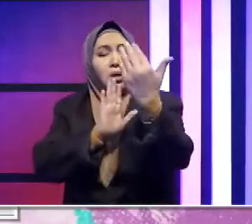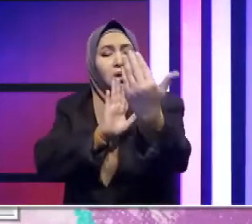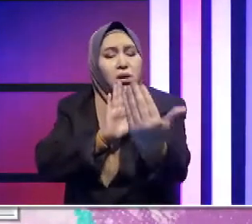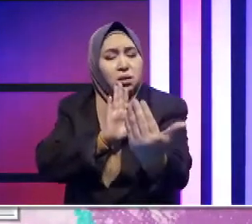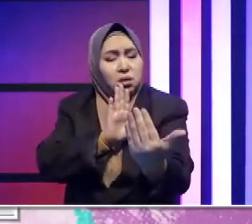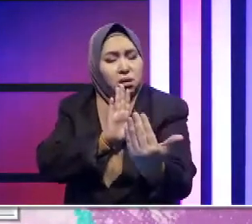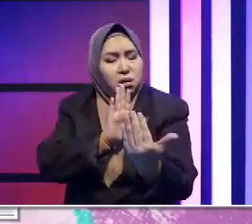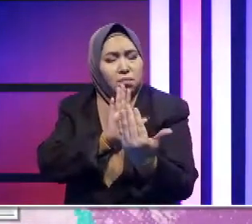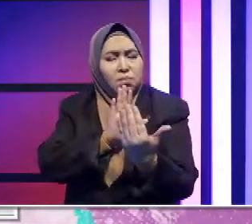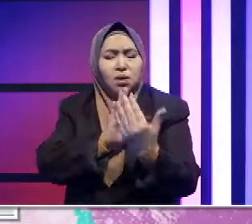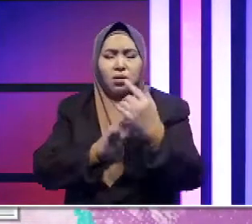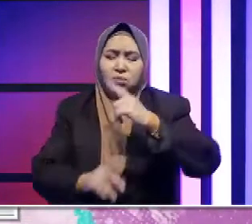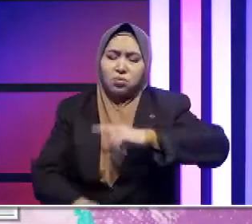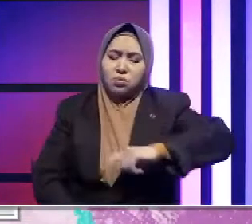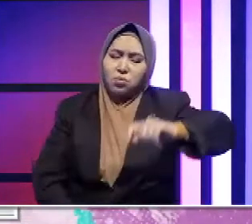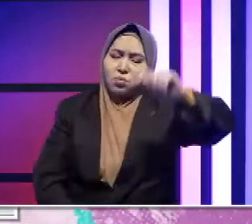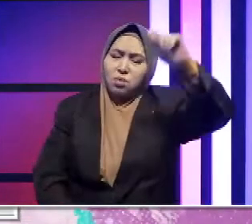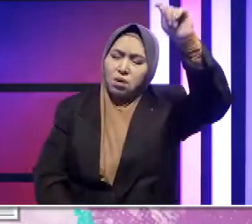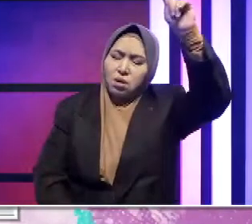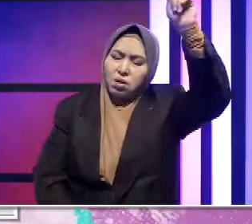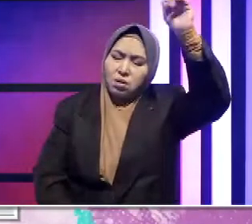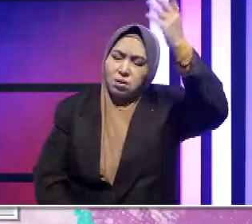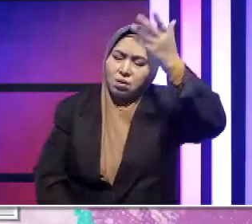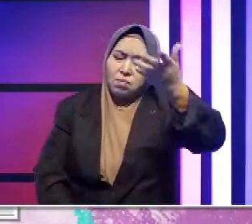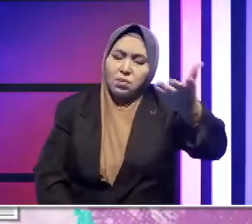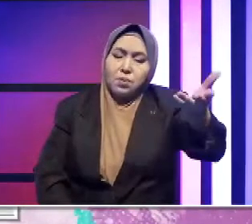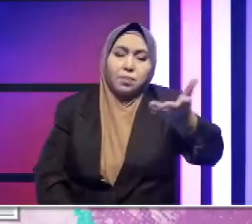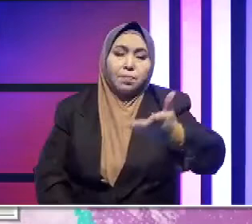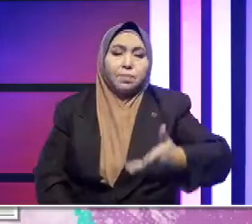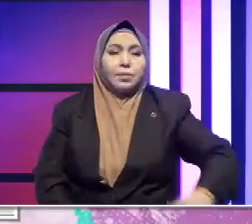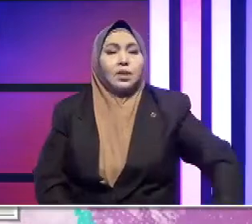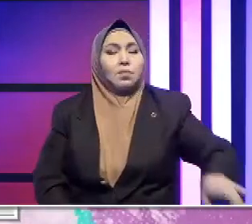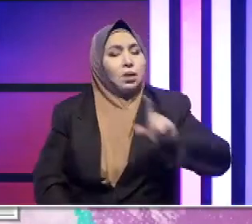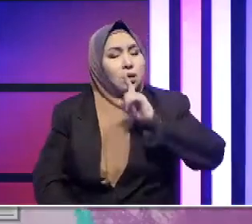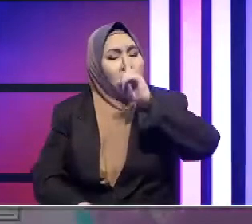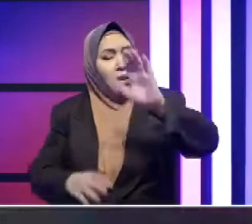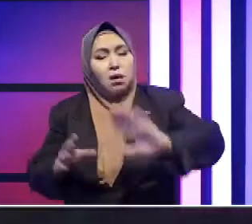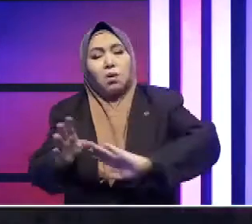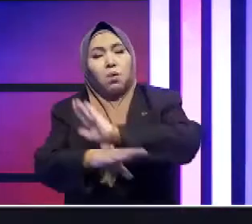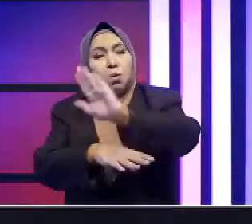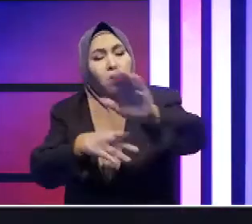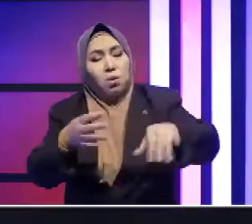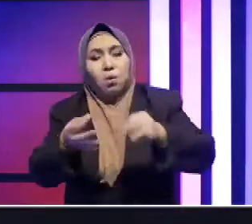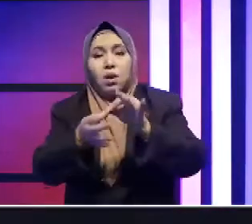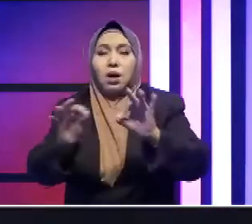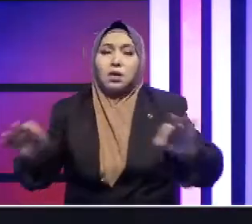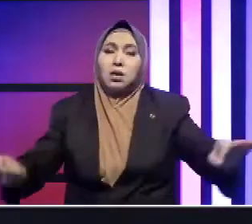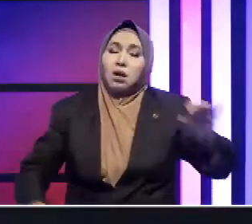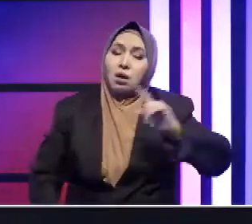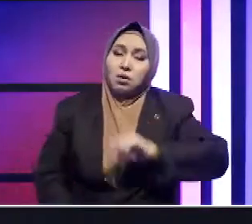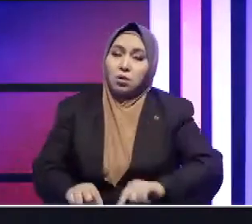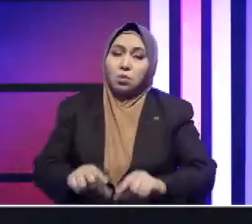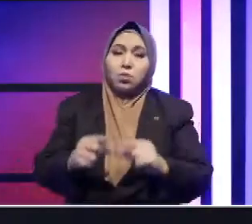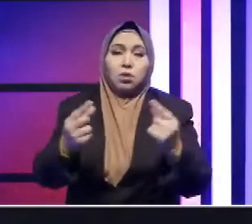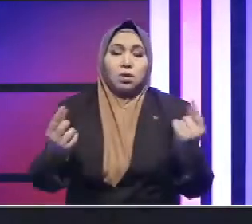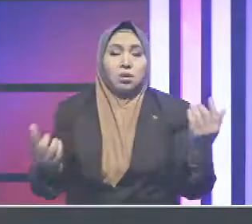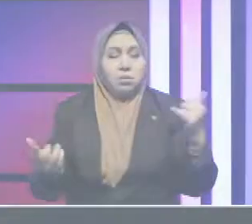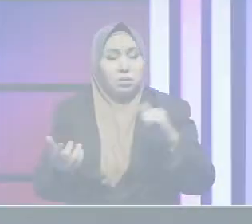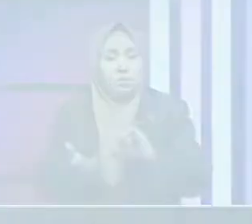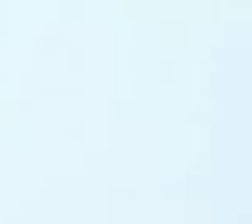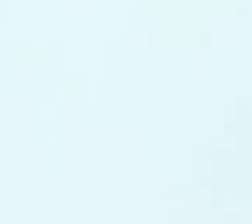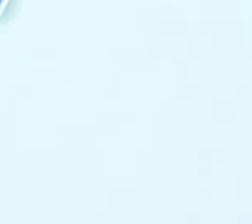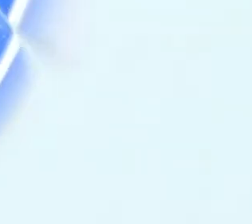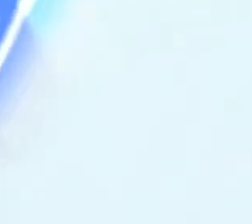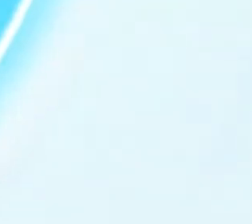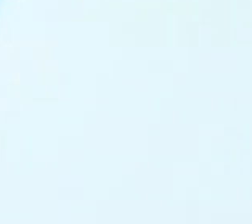ربكم تختصمون. صدق الله العظيم.